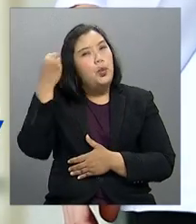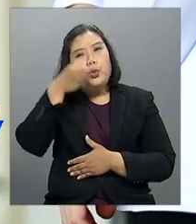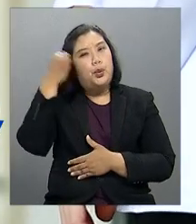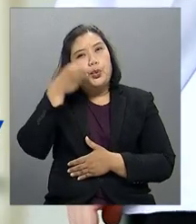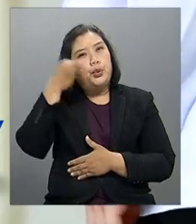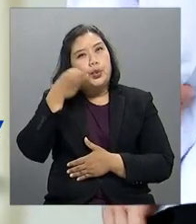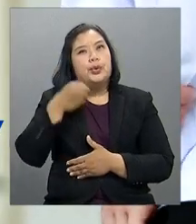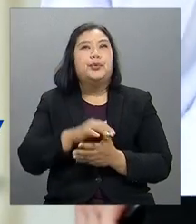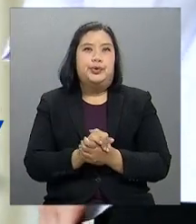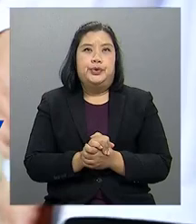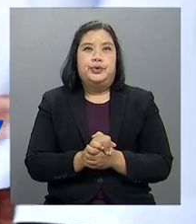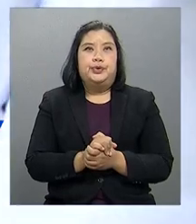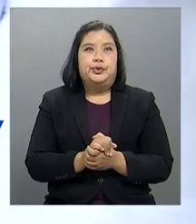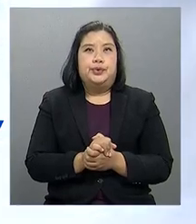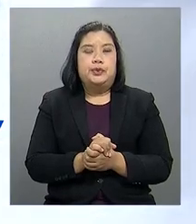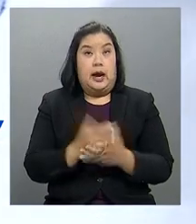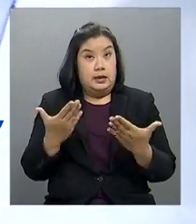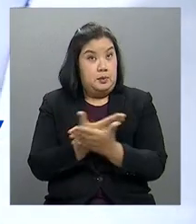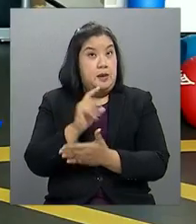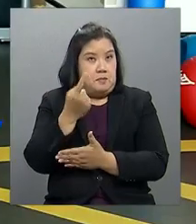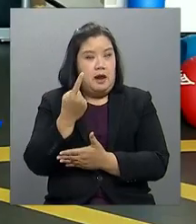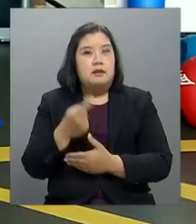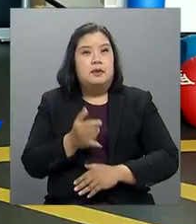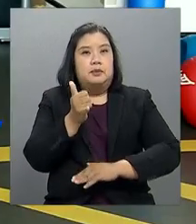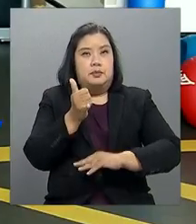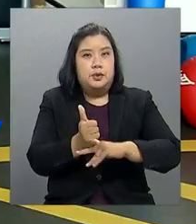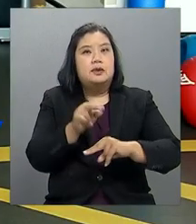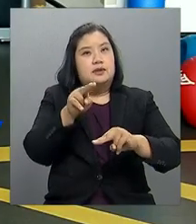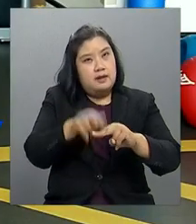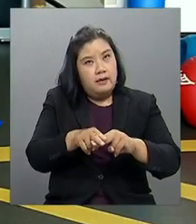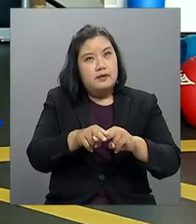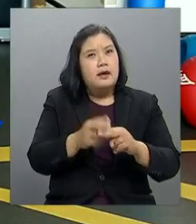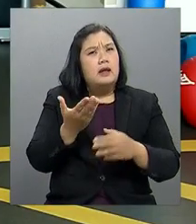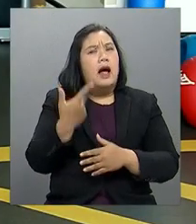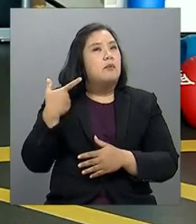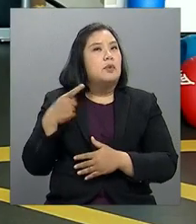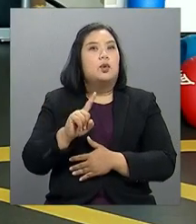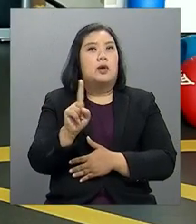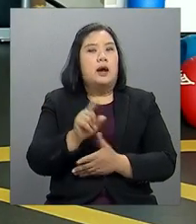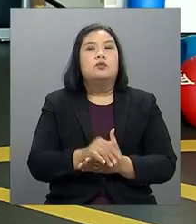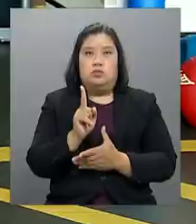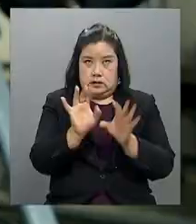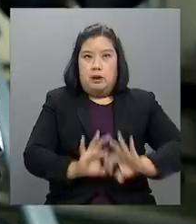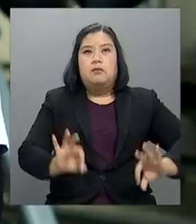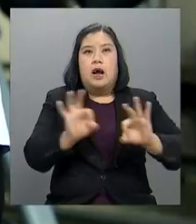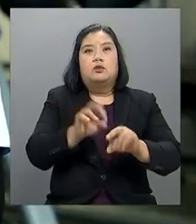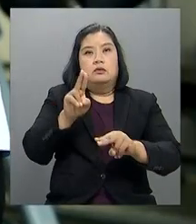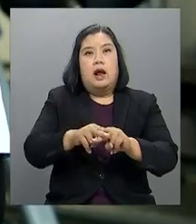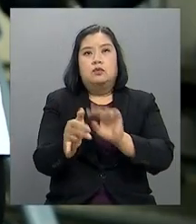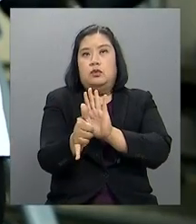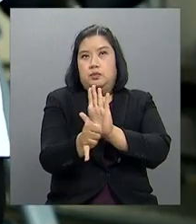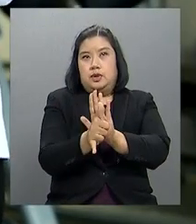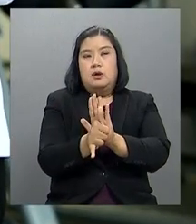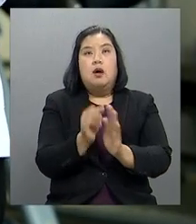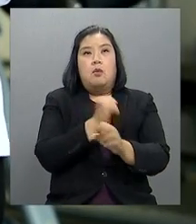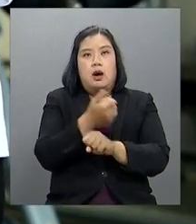รณ์มาใช้เป็นเก้าอี้บ้าง ใช่ค่ะ อันนี้จะมีประโยชน์ยังไงคะ ก็คือเก้าอี้ควรมีพนักพิงนะคะเพื่อไม่ให้หงายหลังนะคะโดยเฉพ